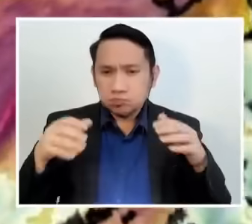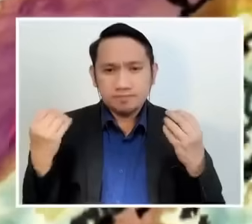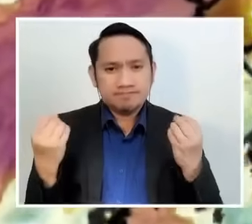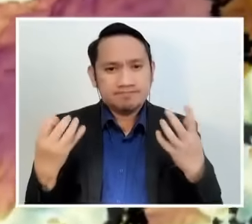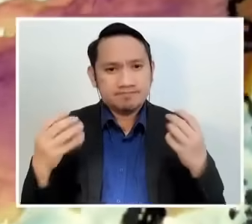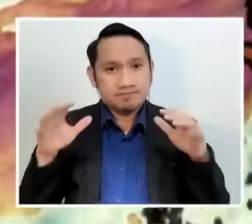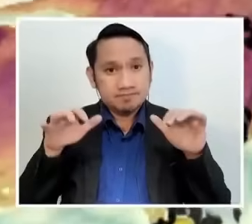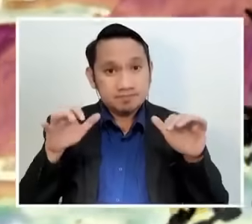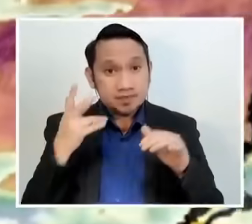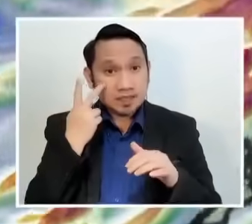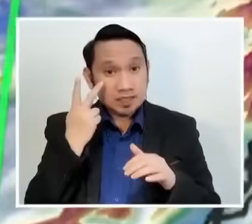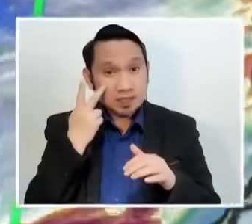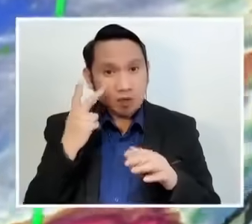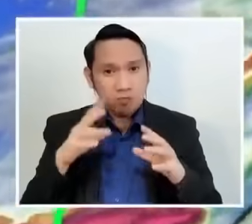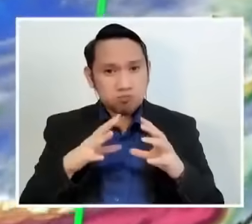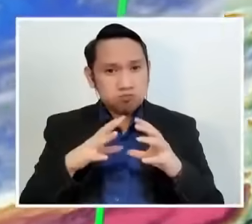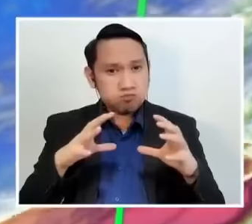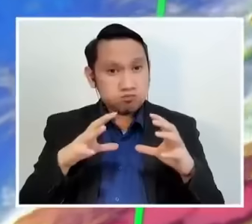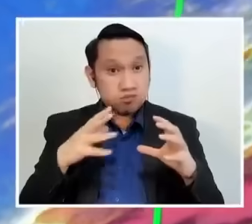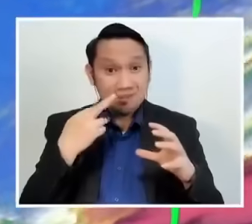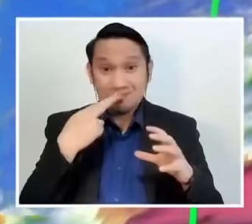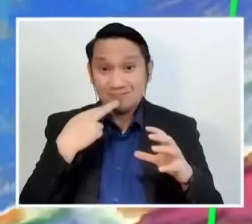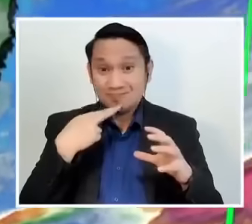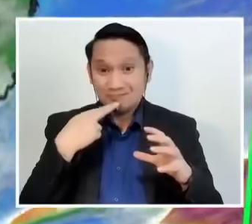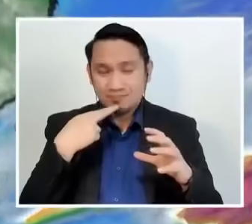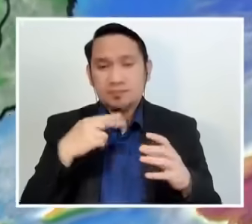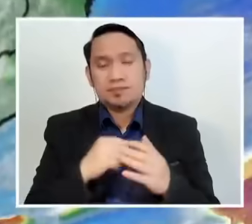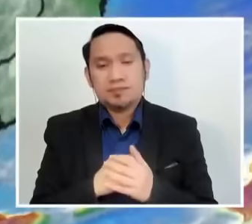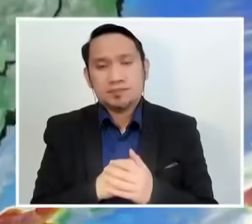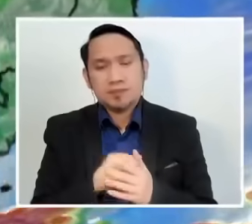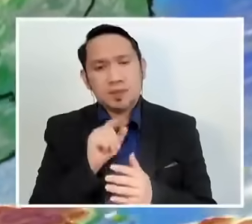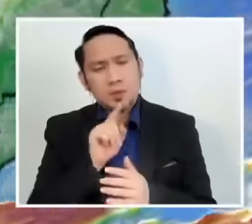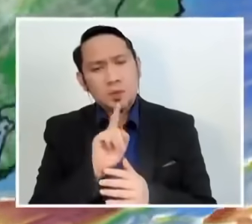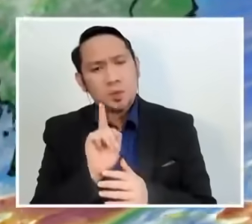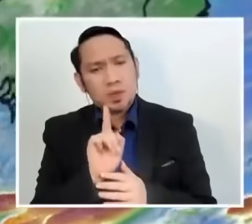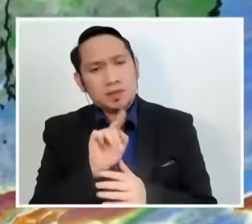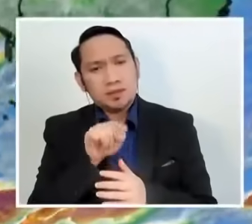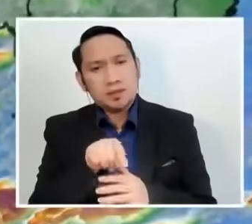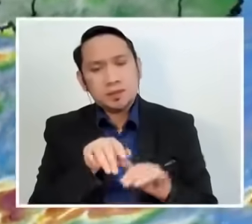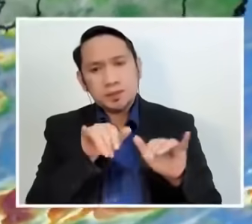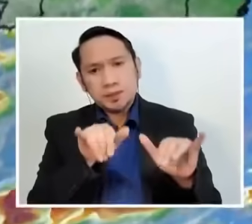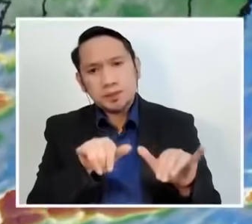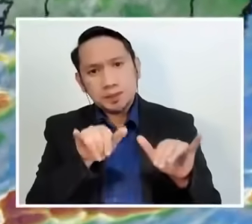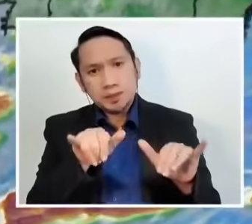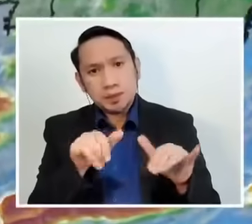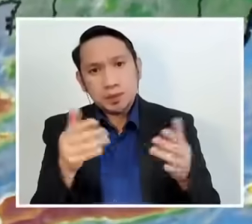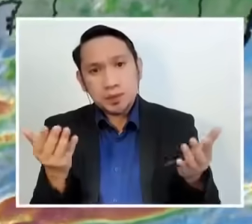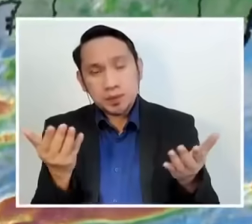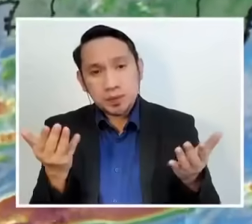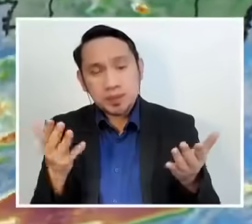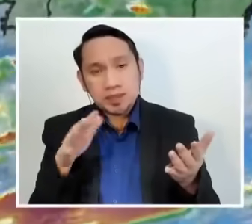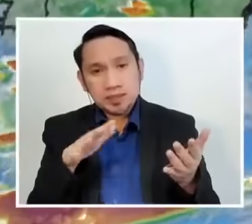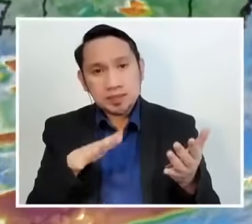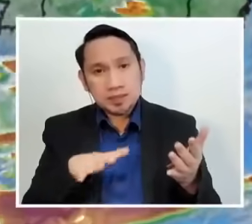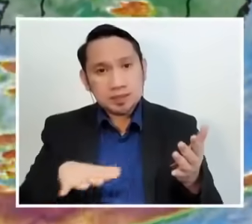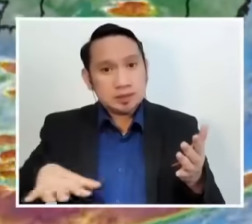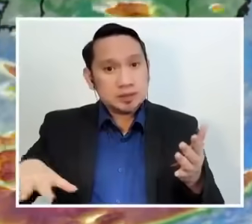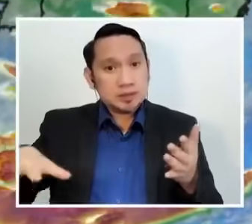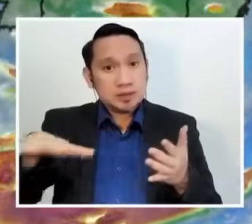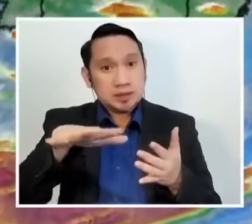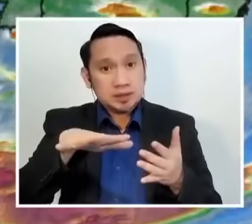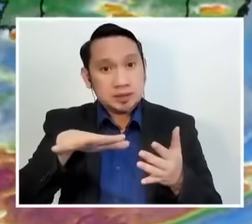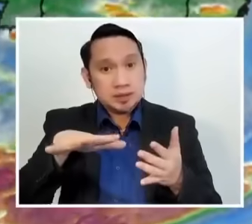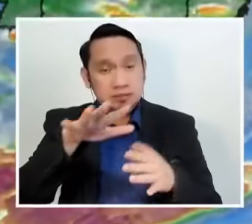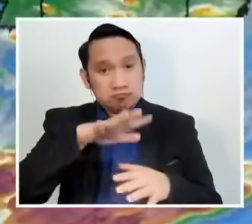makapal na kaulapan sa Northern Luzon. Ang kaibahan rin ay nanatili itong bagyong Egay sa karagatan kay dumaan sa ilang isla. At